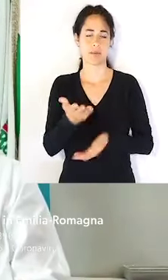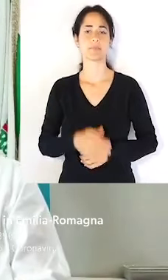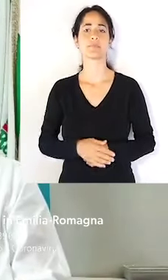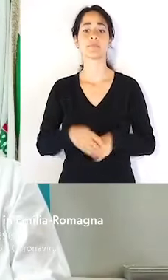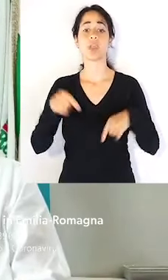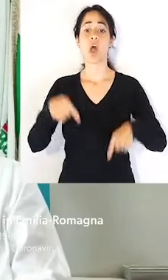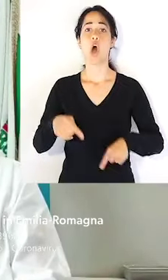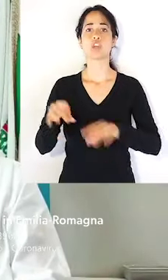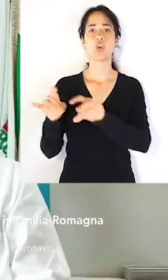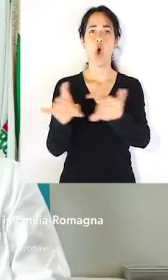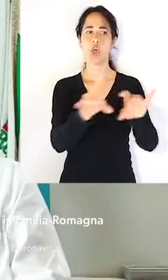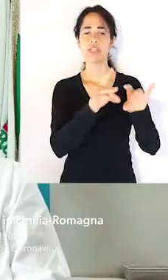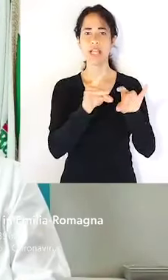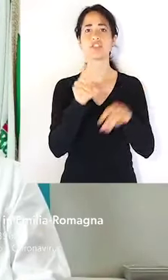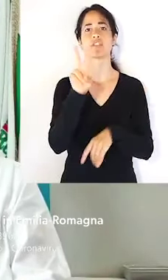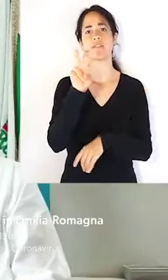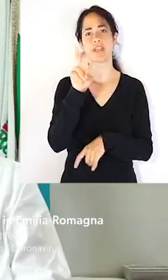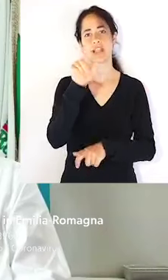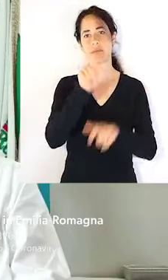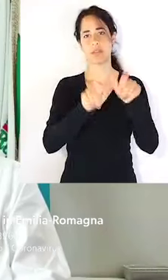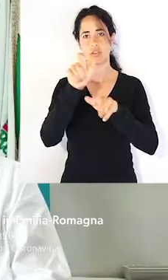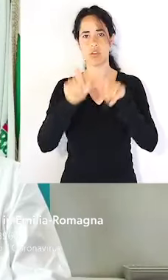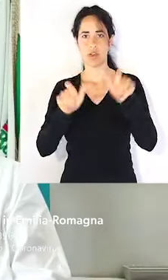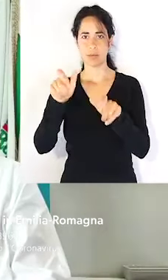al Covid-19 oggi sono 20,